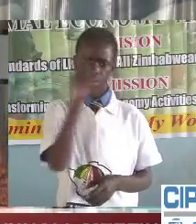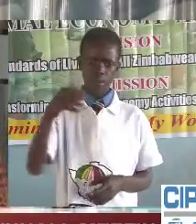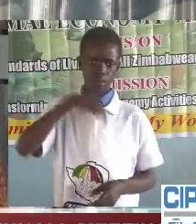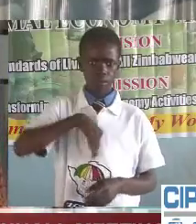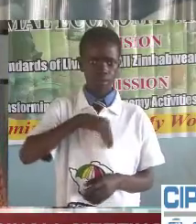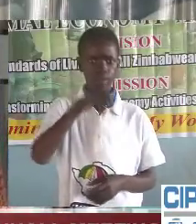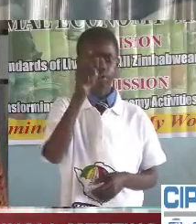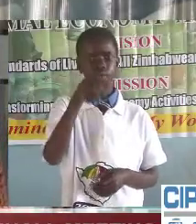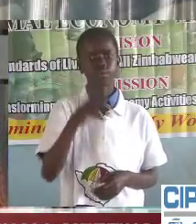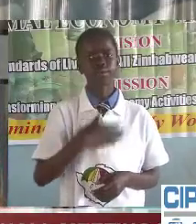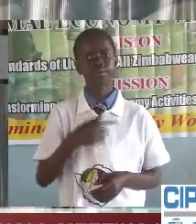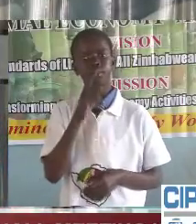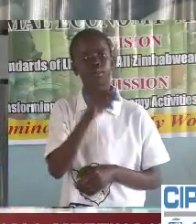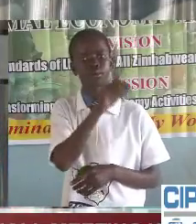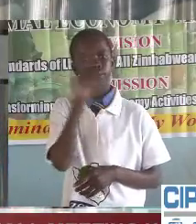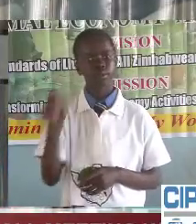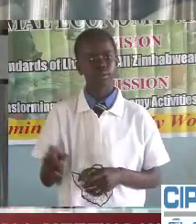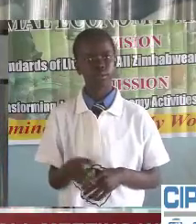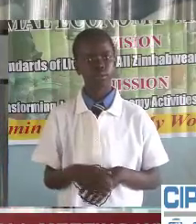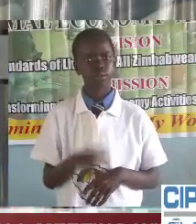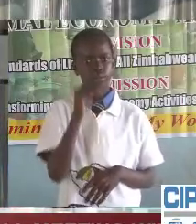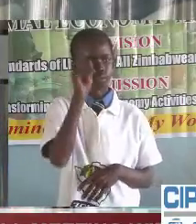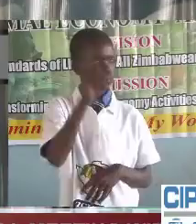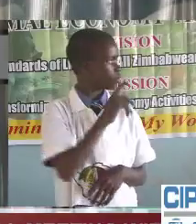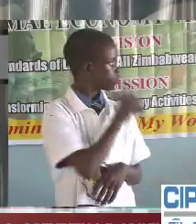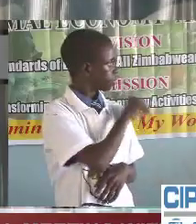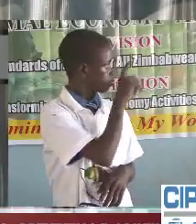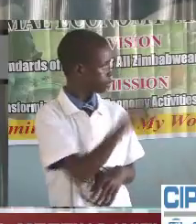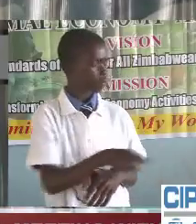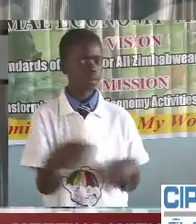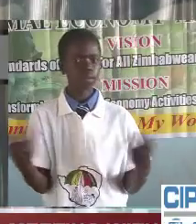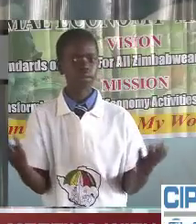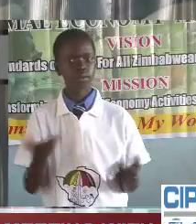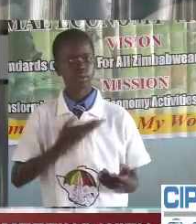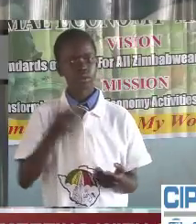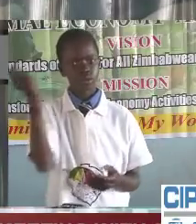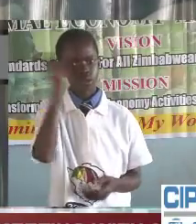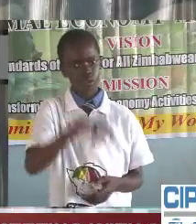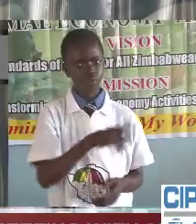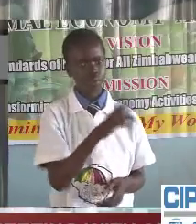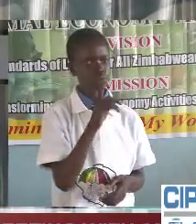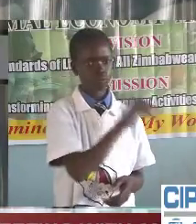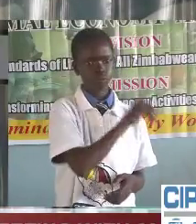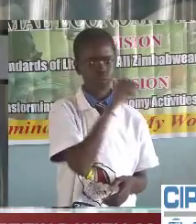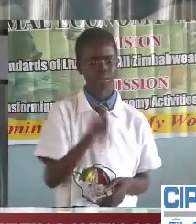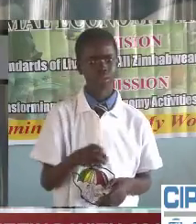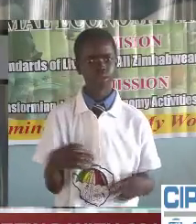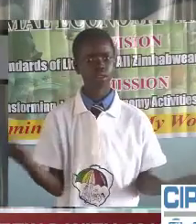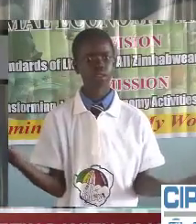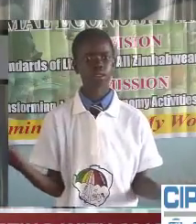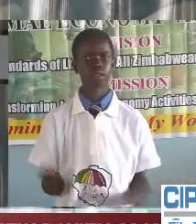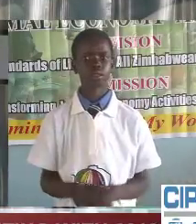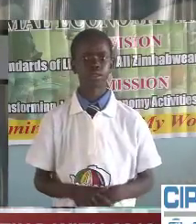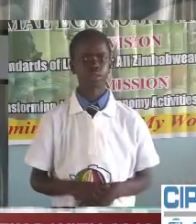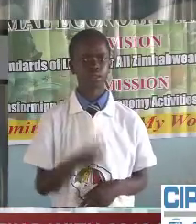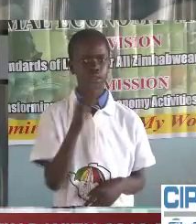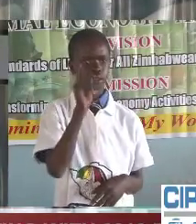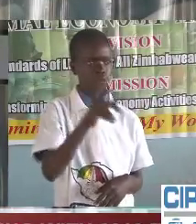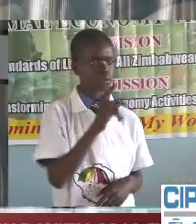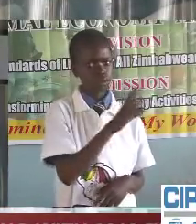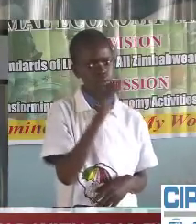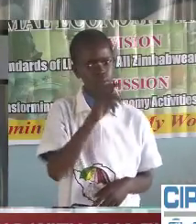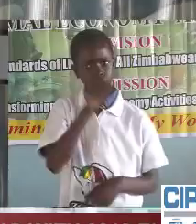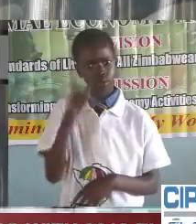hapana anozokubvunzirai. Uyezve mukasavabvunza ivava kana vachinge vazopinda muofisi vanogona kutadza kuzozvikanganwa kuti ndizvo